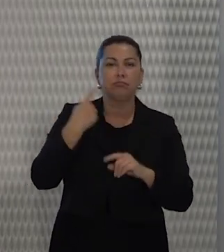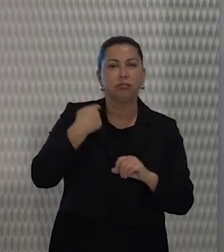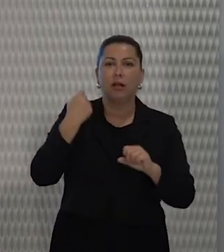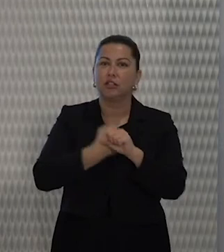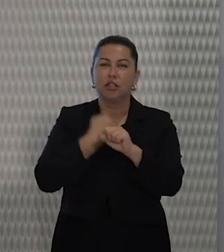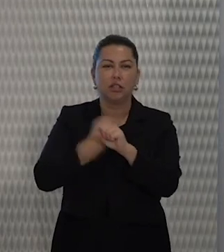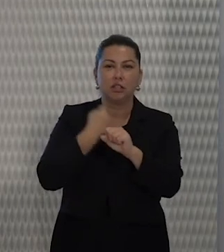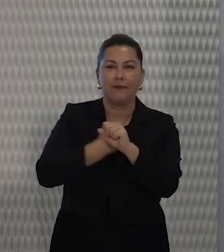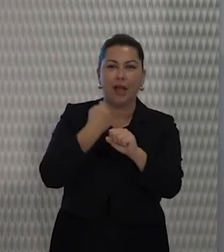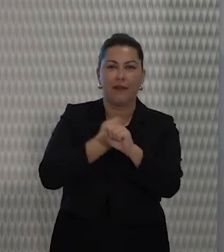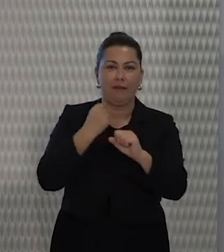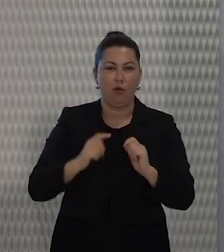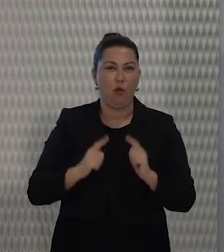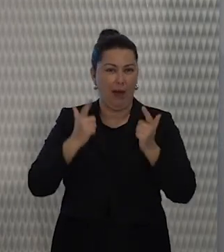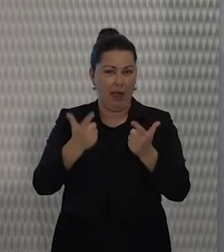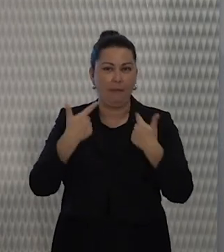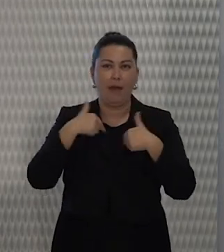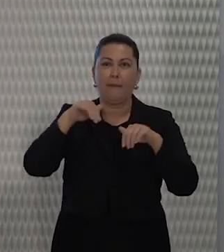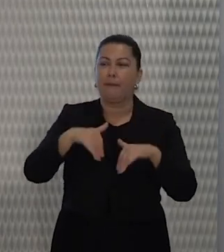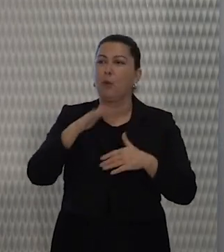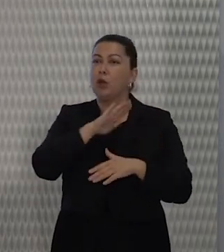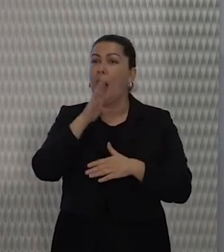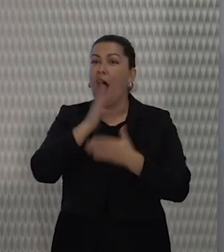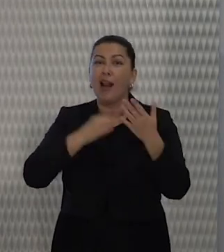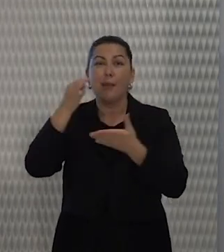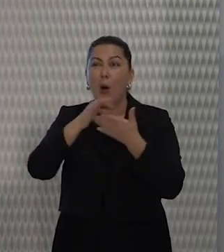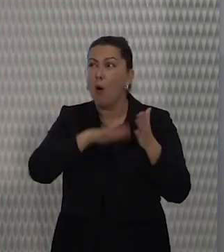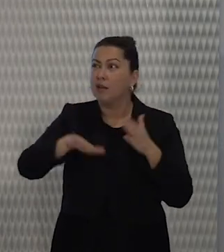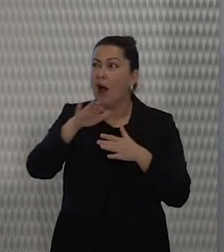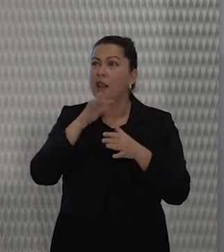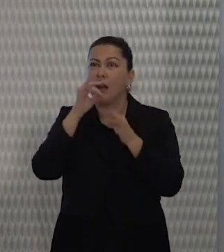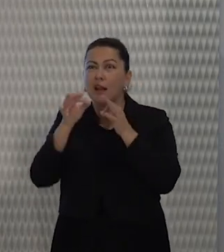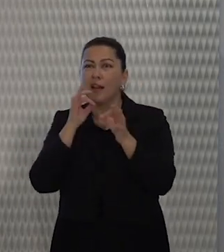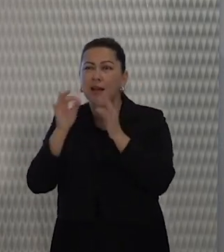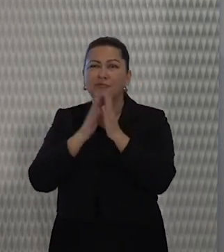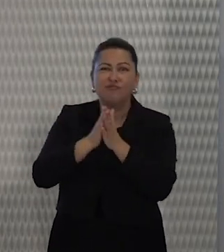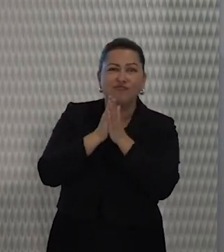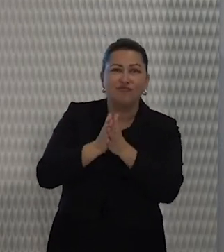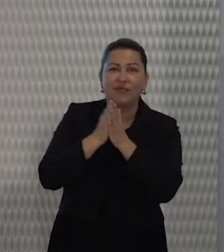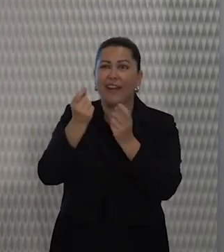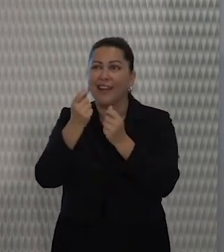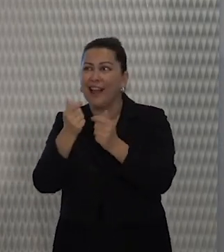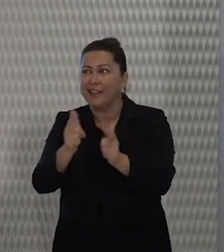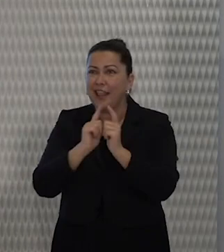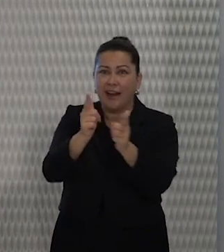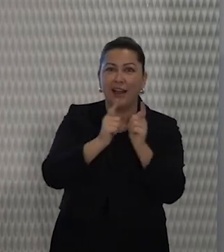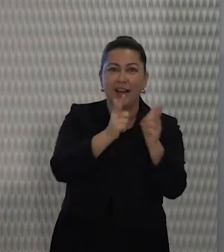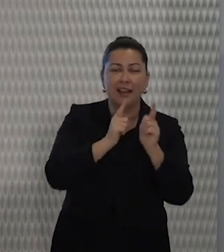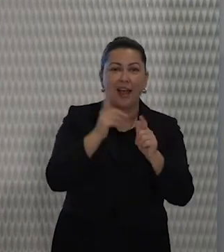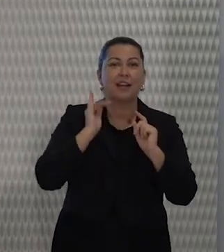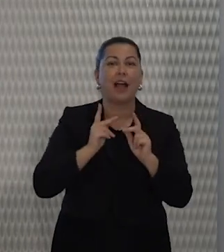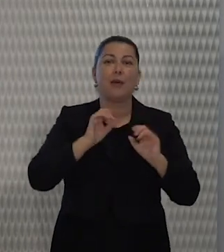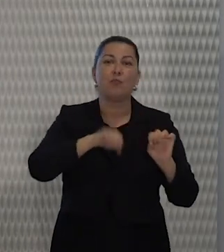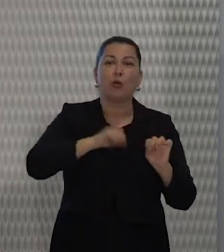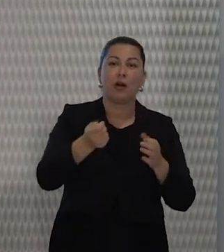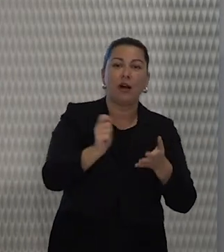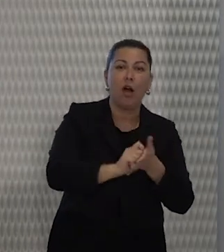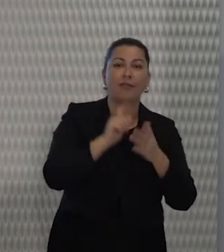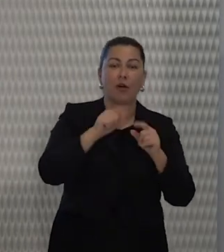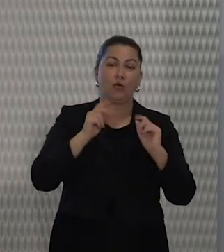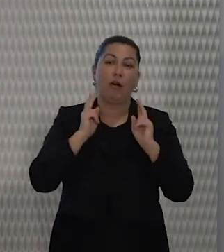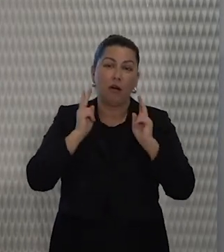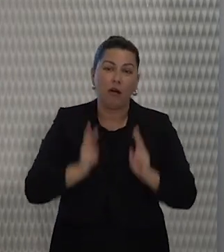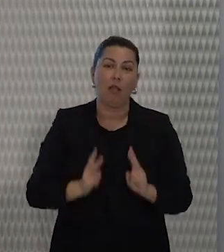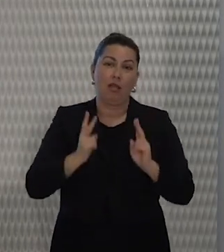Überleben. Ich musste das den halben Ort überzeugen, um mir Geld zu geben, Geld zu leihen, dass ich mir ein Motorrad kaufen konnte und irgendwie eine